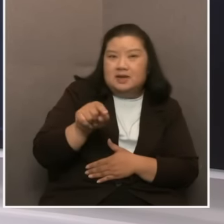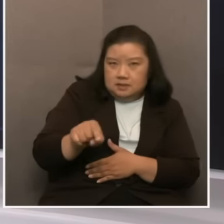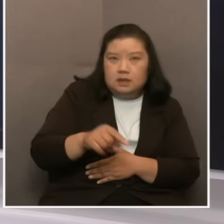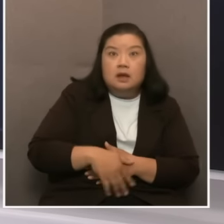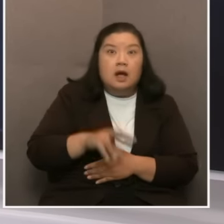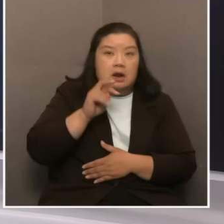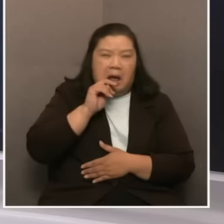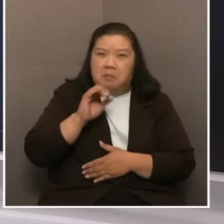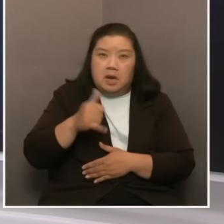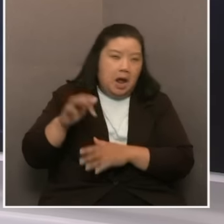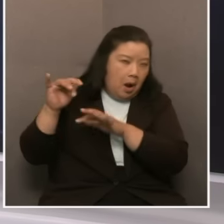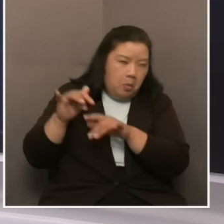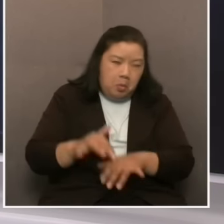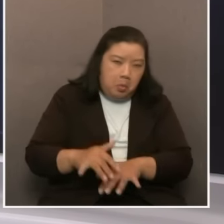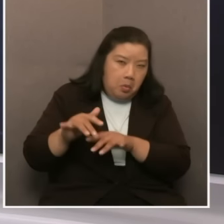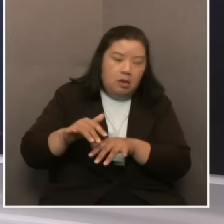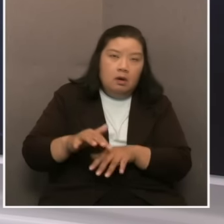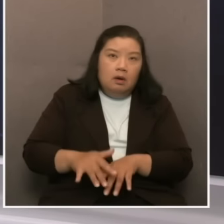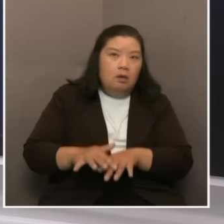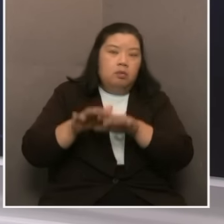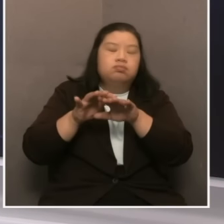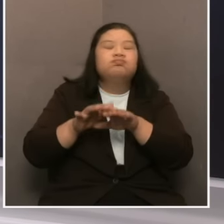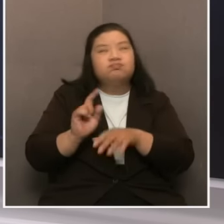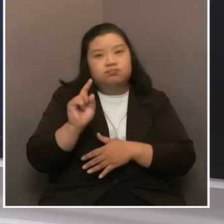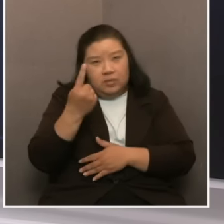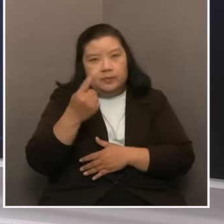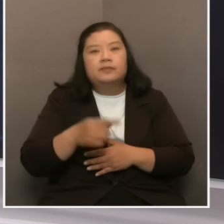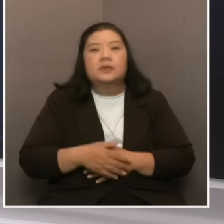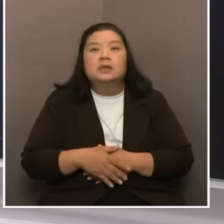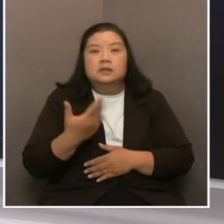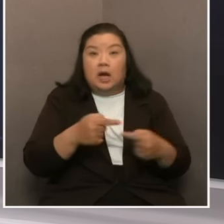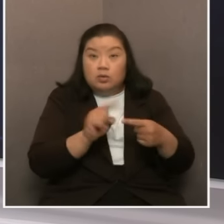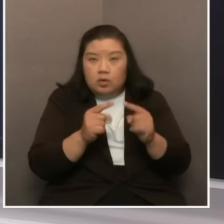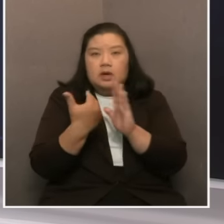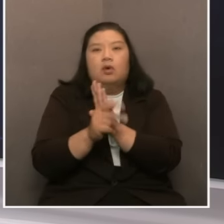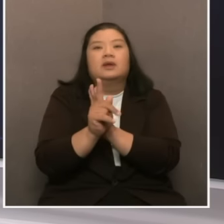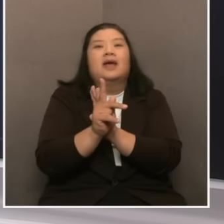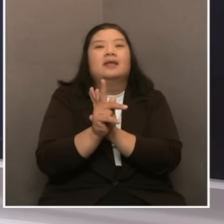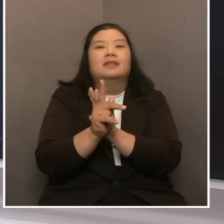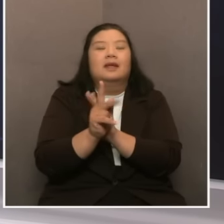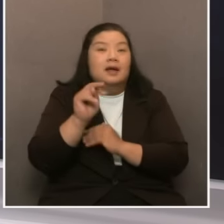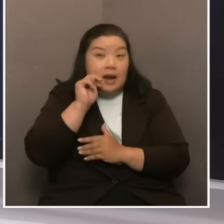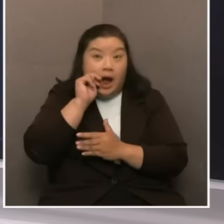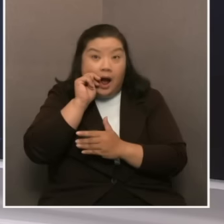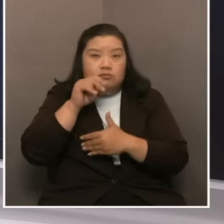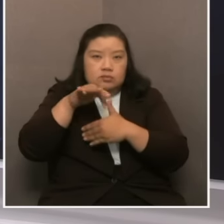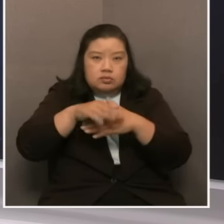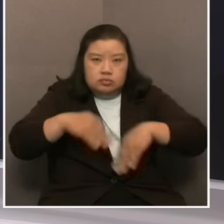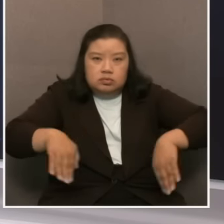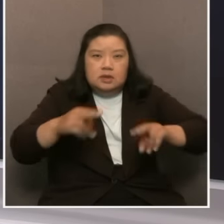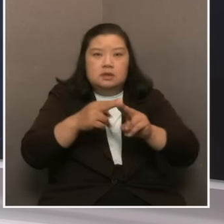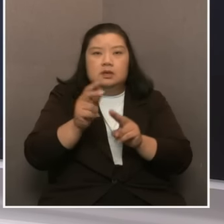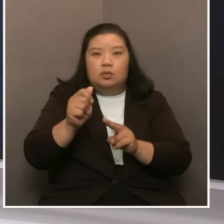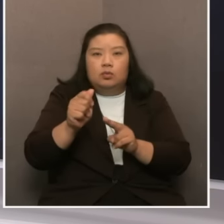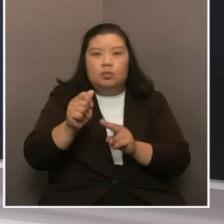จะปรบเพิมขึนด้วยในขณะเดีวกันในพื้นที่จหดขอนแก่นเคือนสำคัญยงเคือนอุบ kicking Americaตอนนี้ฝ้นที่ตกล